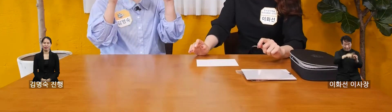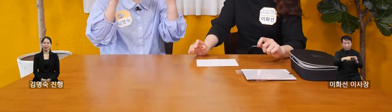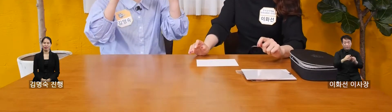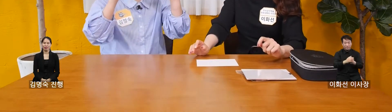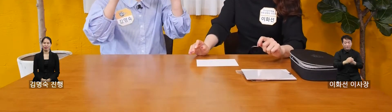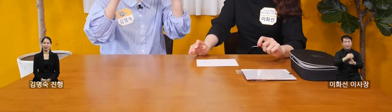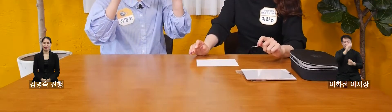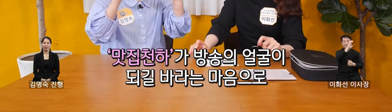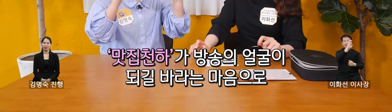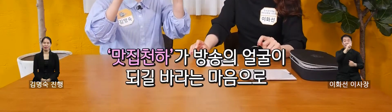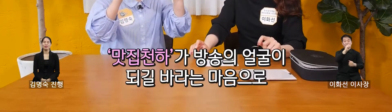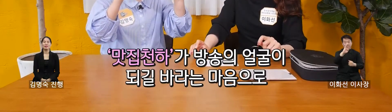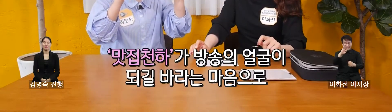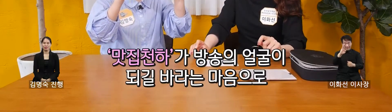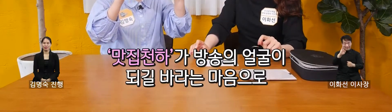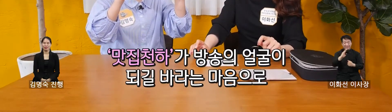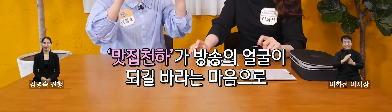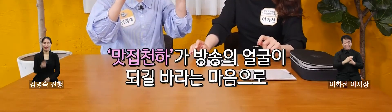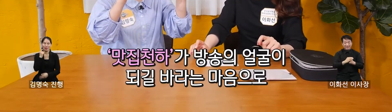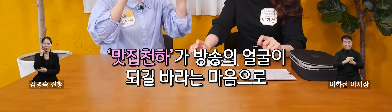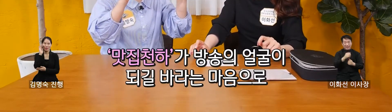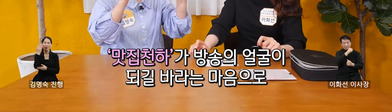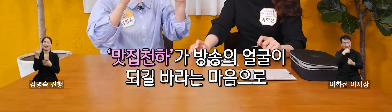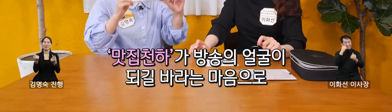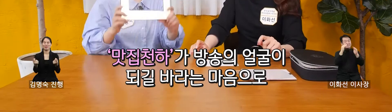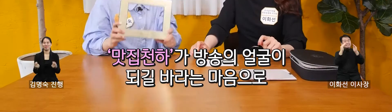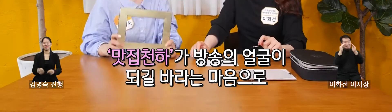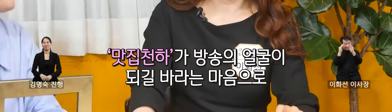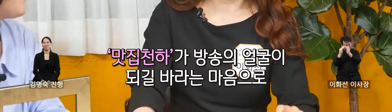CMB 영광입니다. 네, 맛집 천하가